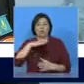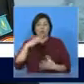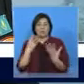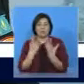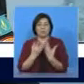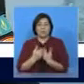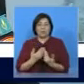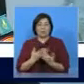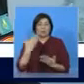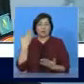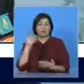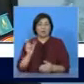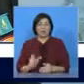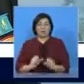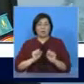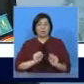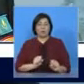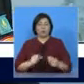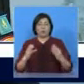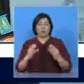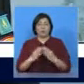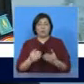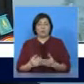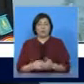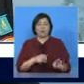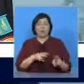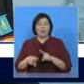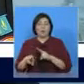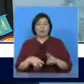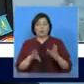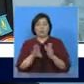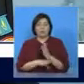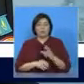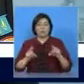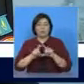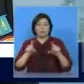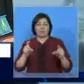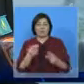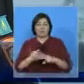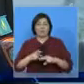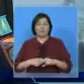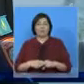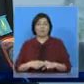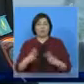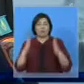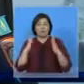саны бұрынғысынша азаматтық қорғау органдарының бақылауынан тыс объектілерде, ол тұрғын үй